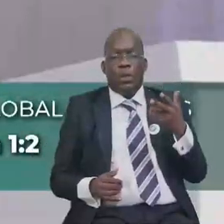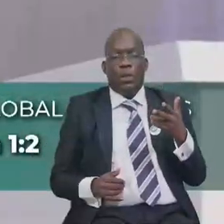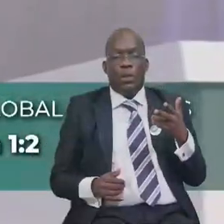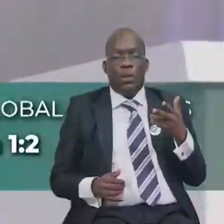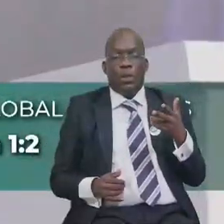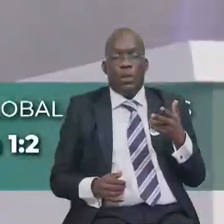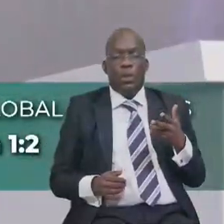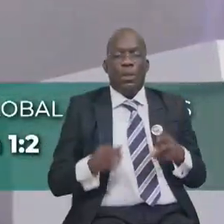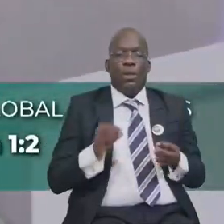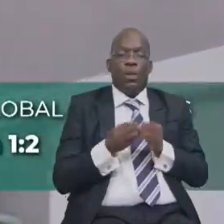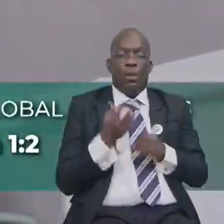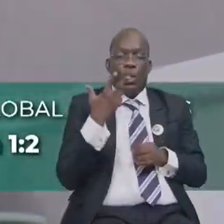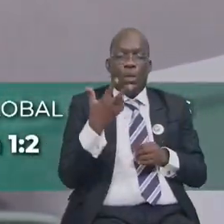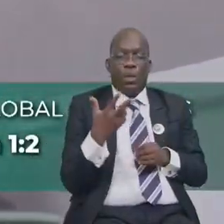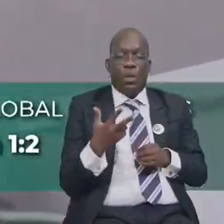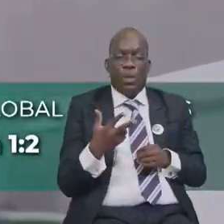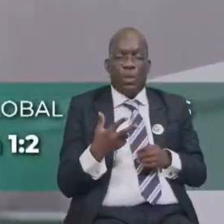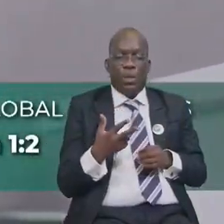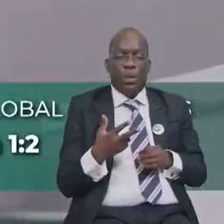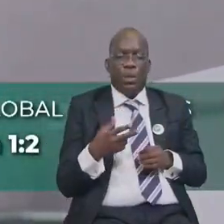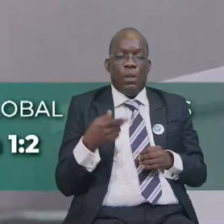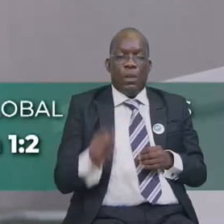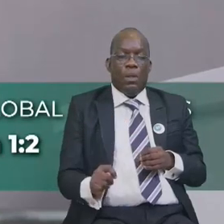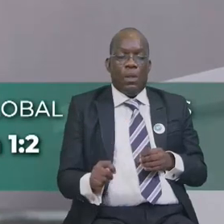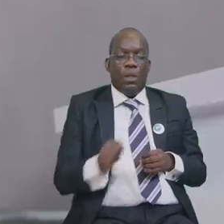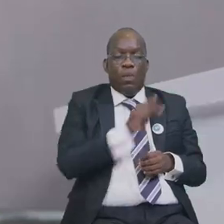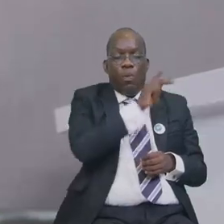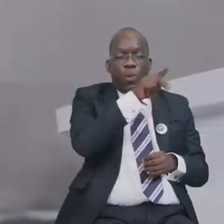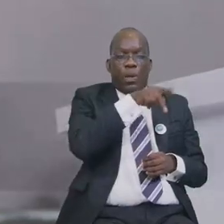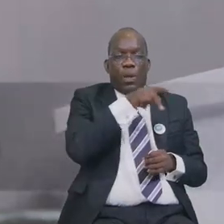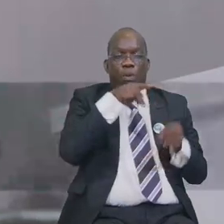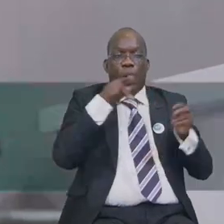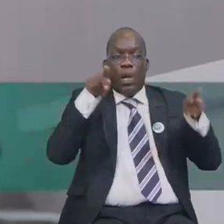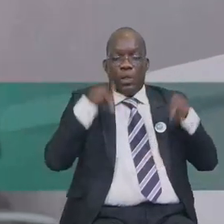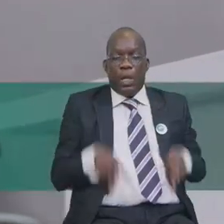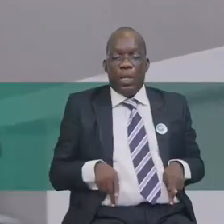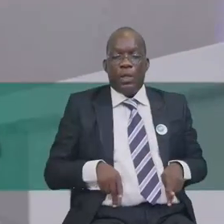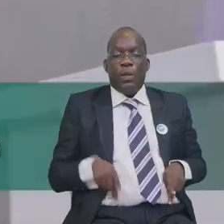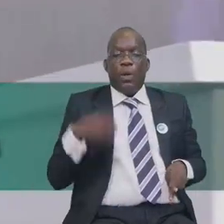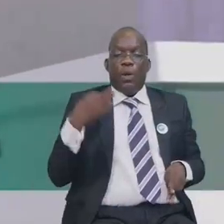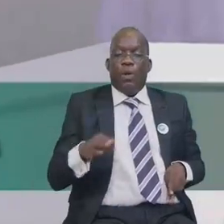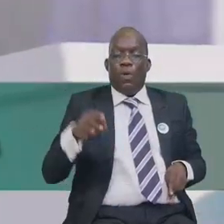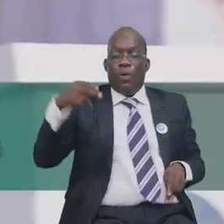la personnalisation de la guérison d'Ézéchias